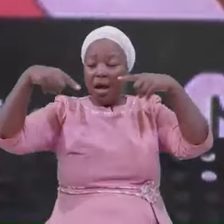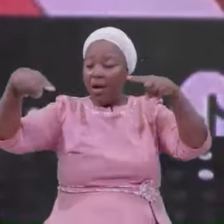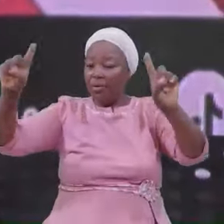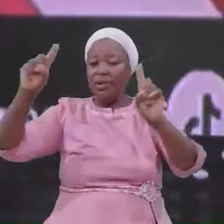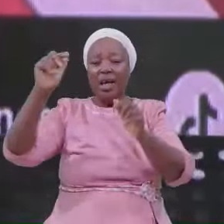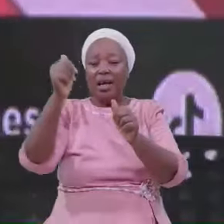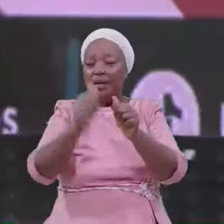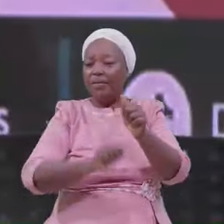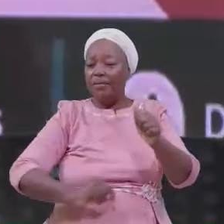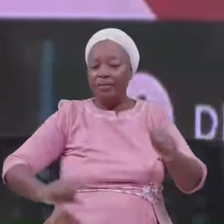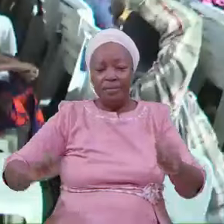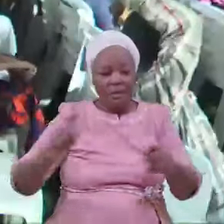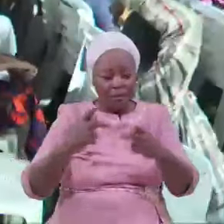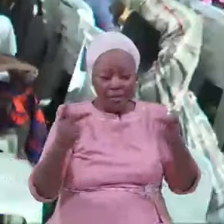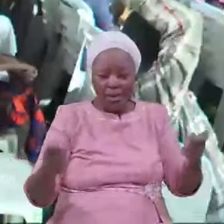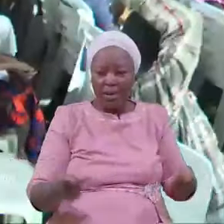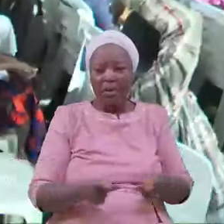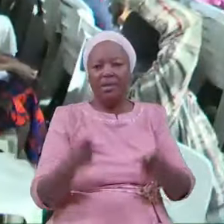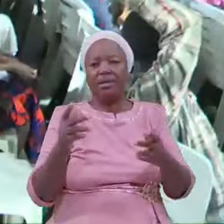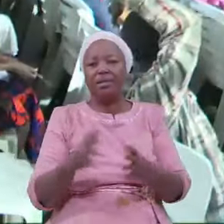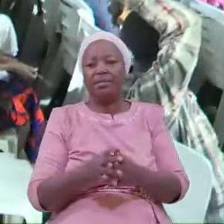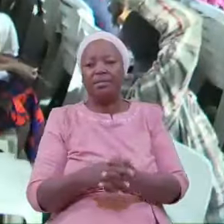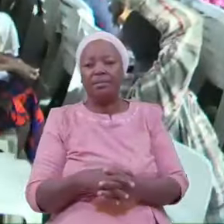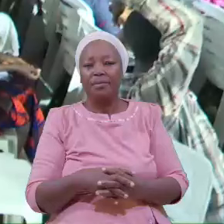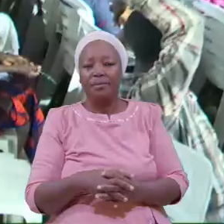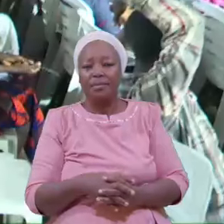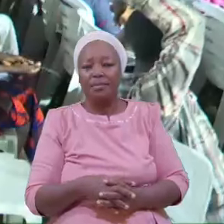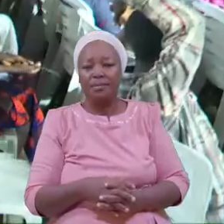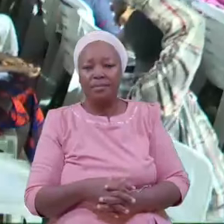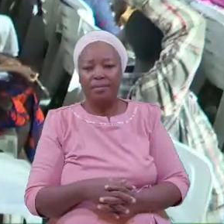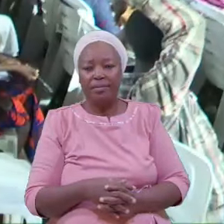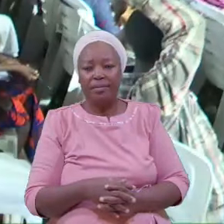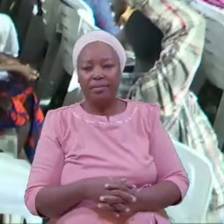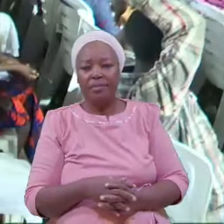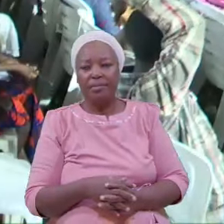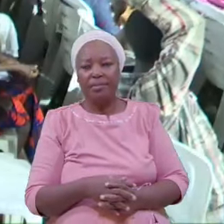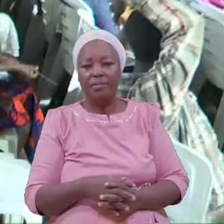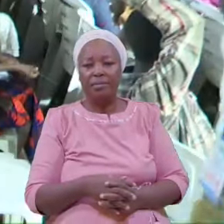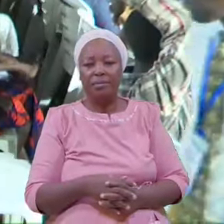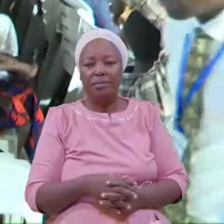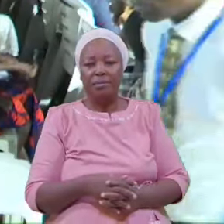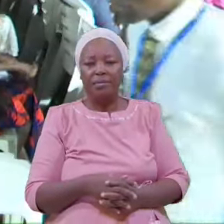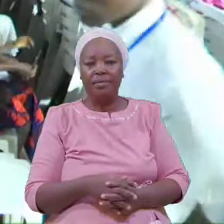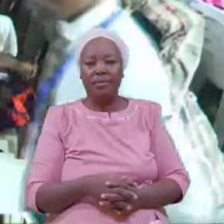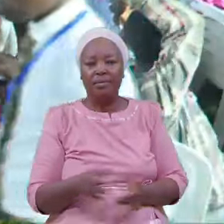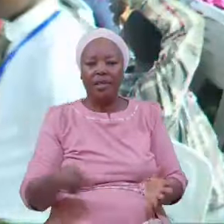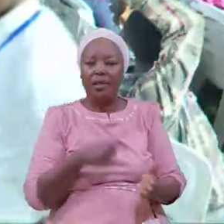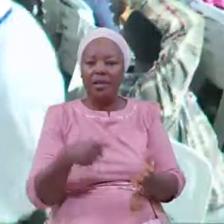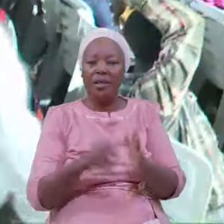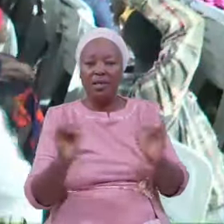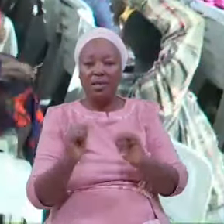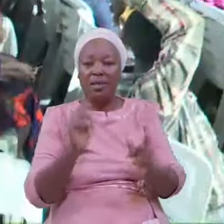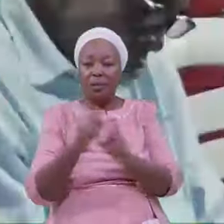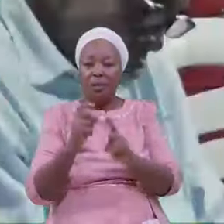ipinahayag all the region, sa lahat ng rehiyon, sa lahat ng lugar. This word you are hearing. At